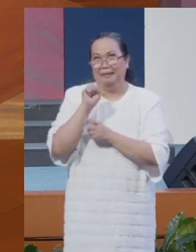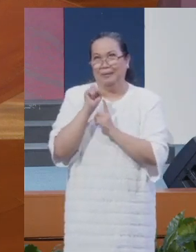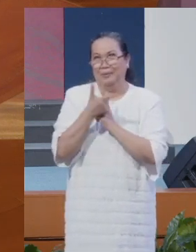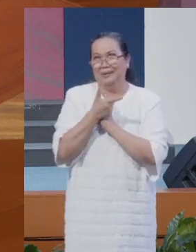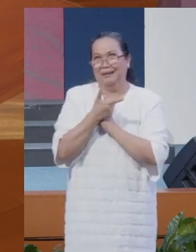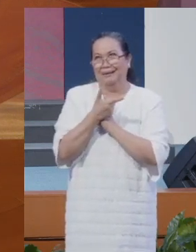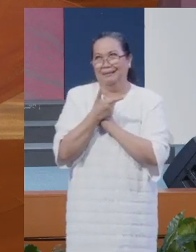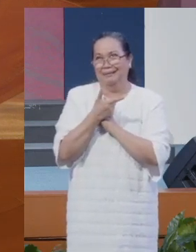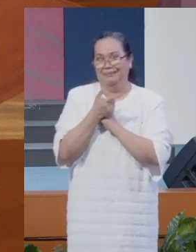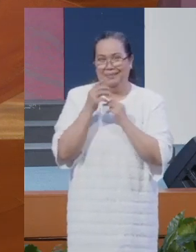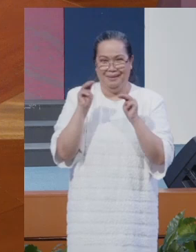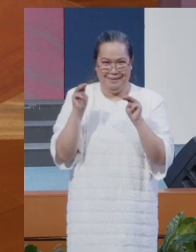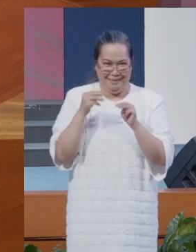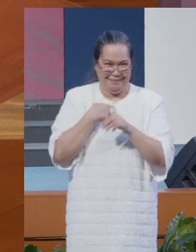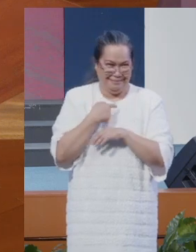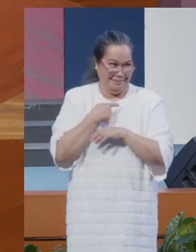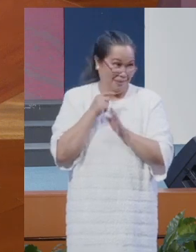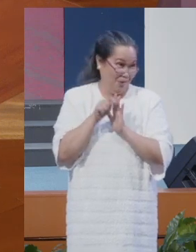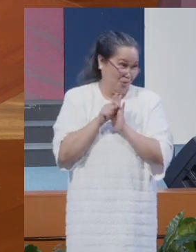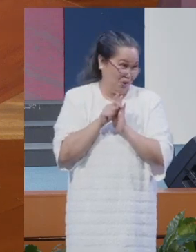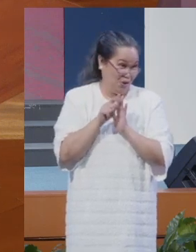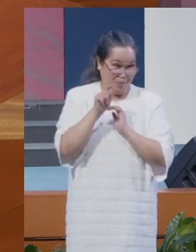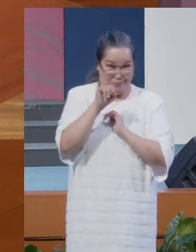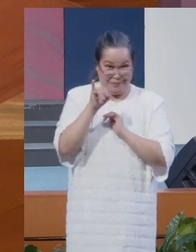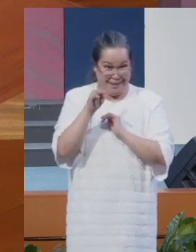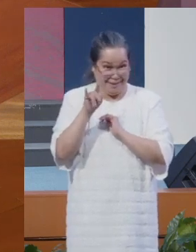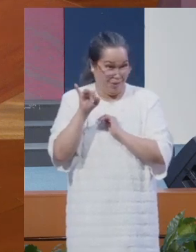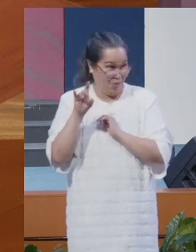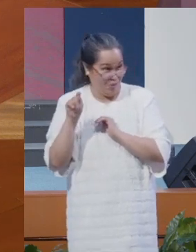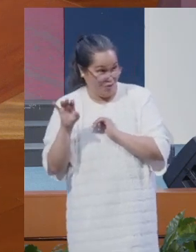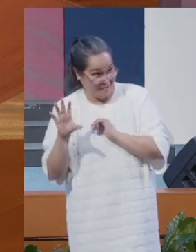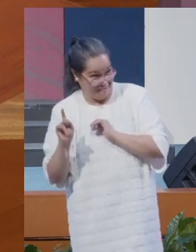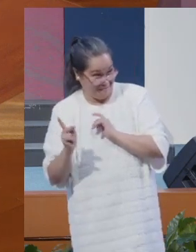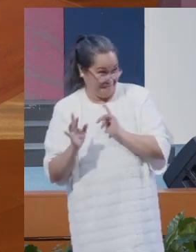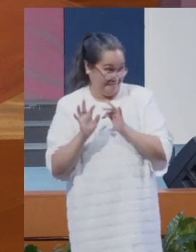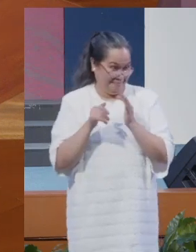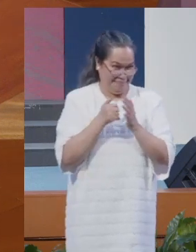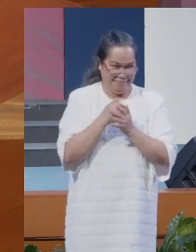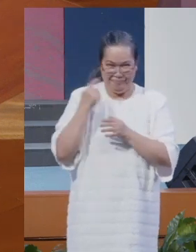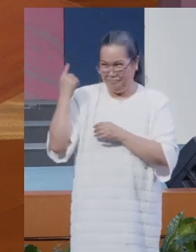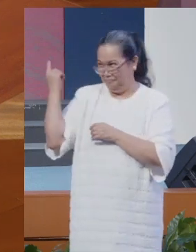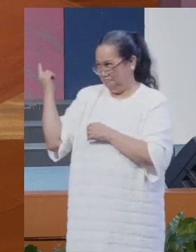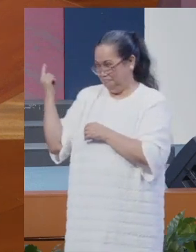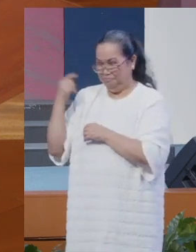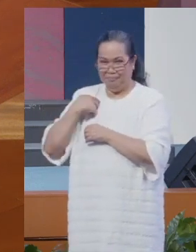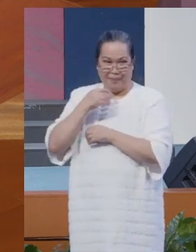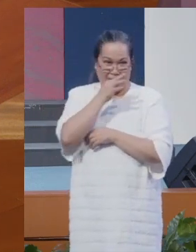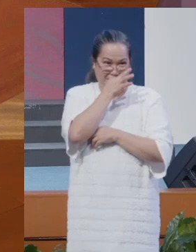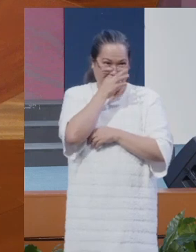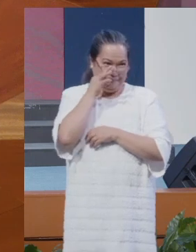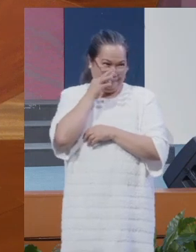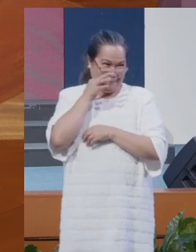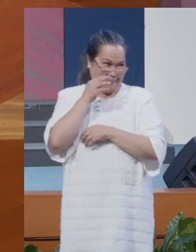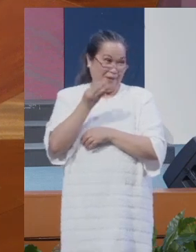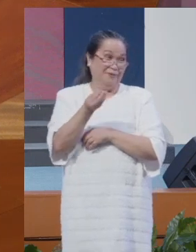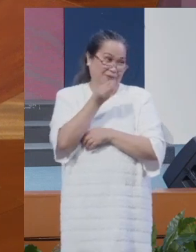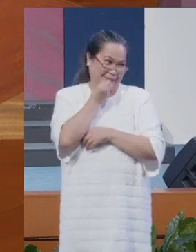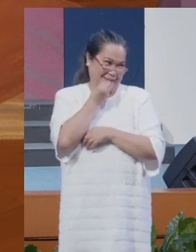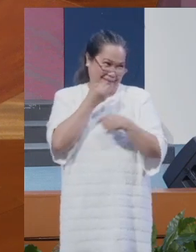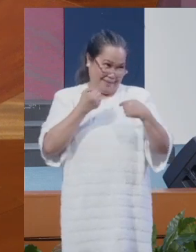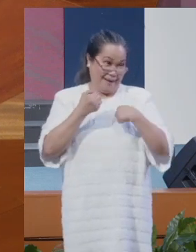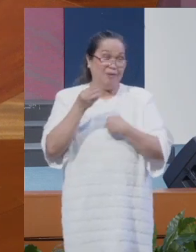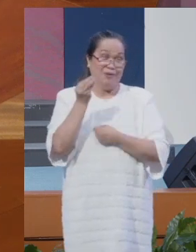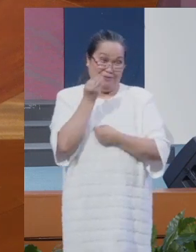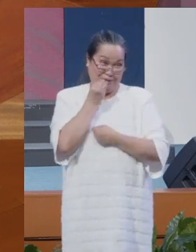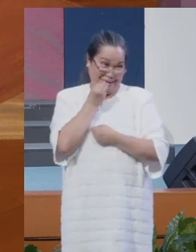kabataan. No? Yung mga katulad ko, kailangan namin mag-fast talaga sa pagkain. No? Kaya ako